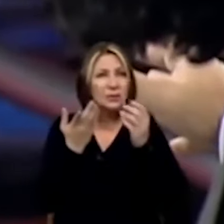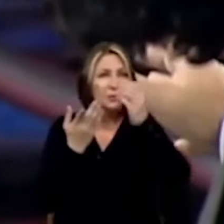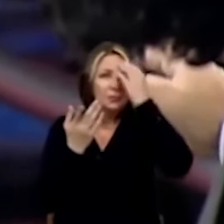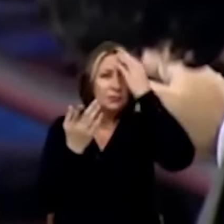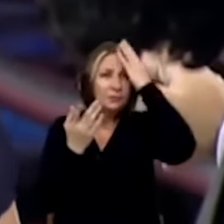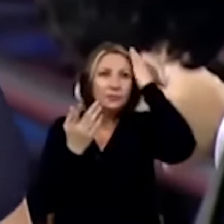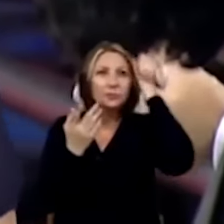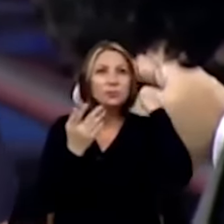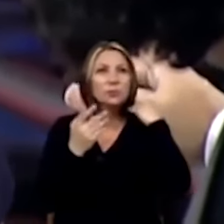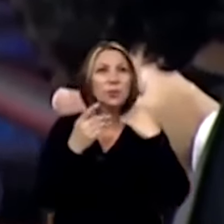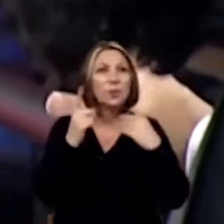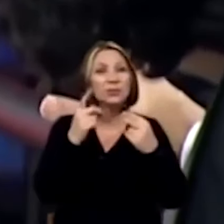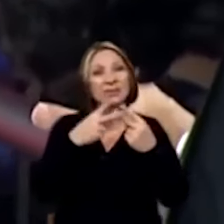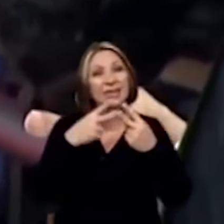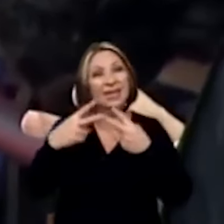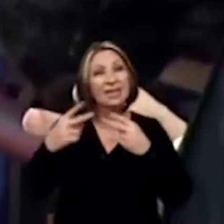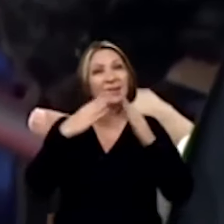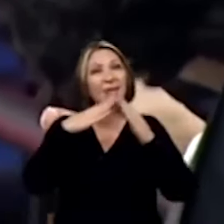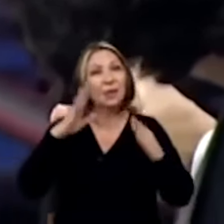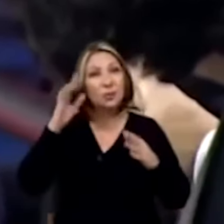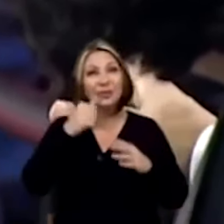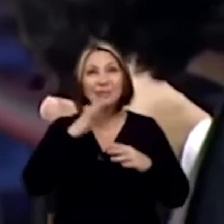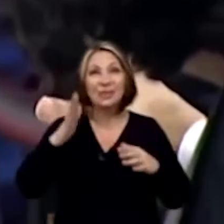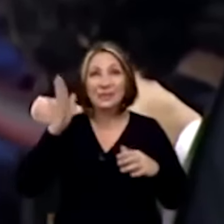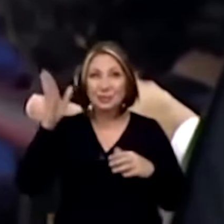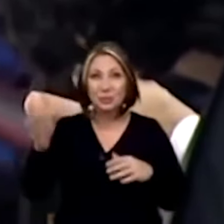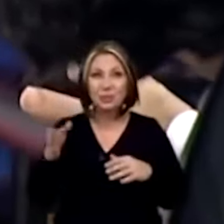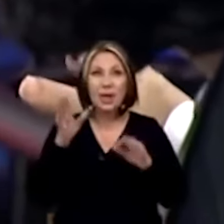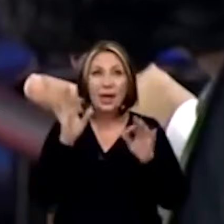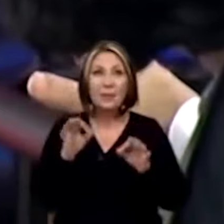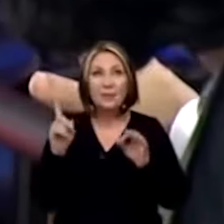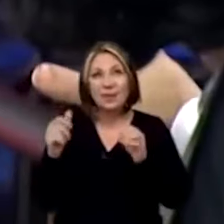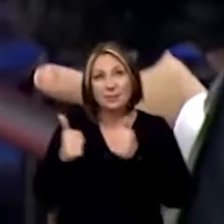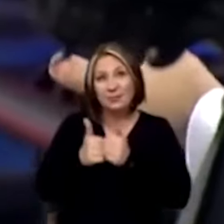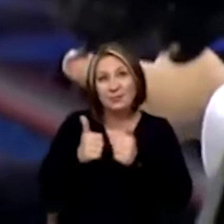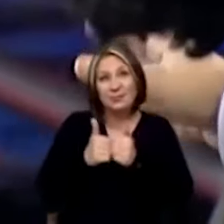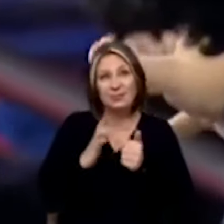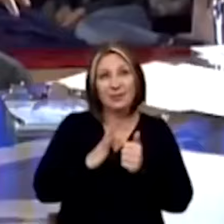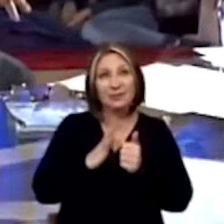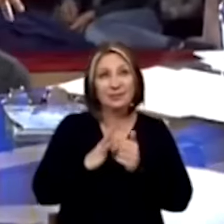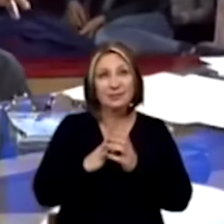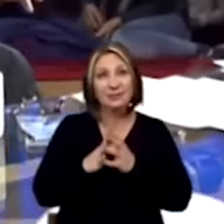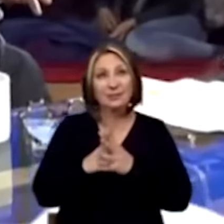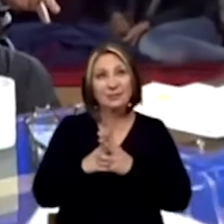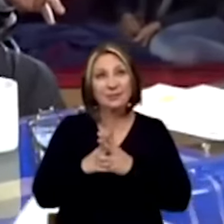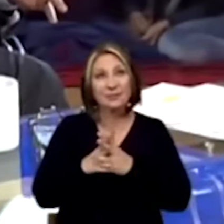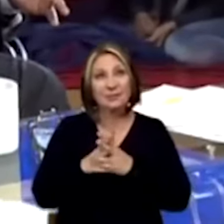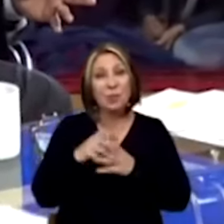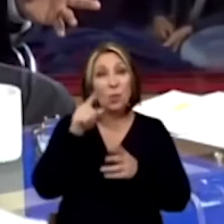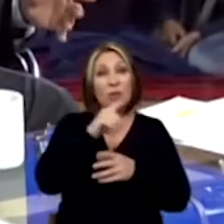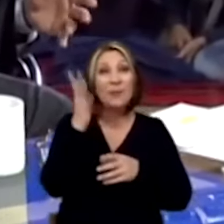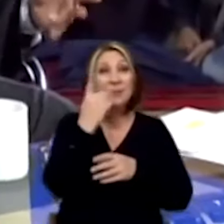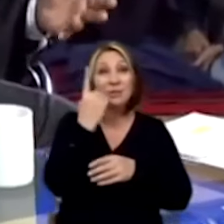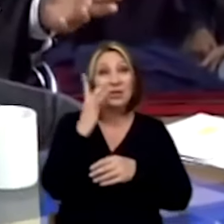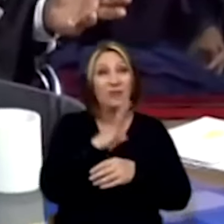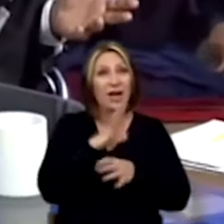reklam? Onlar bir seri yani dağa da gidiyoruz, deniz kenarına da gidiyoruz. Hep yanında bir birileri var. Mesela orada başka bir